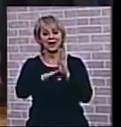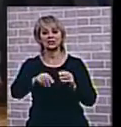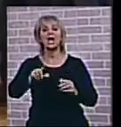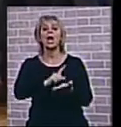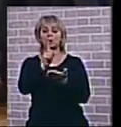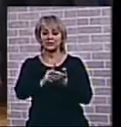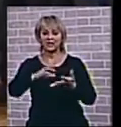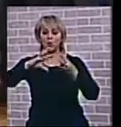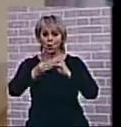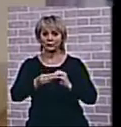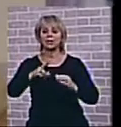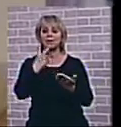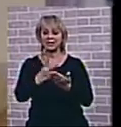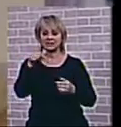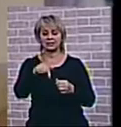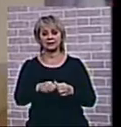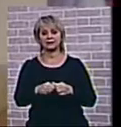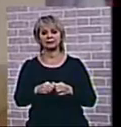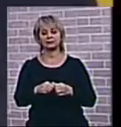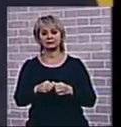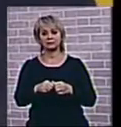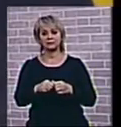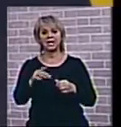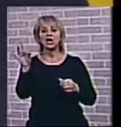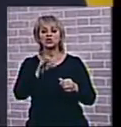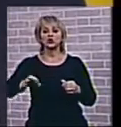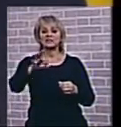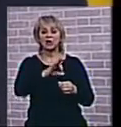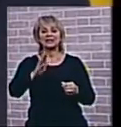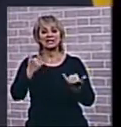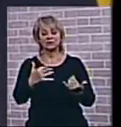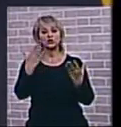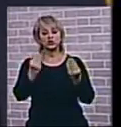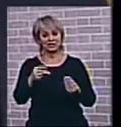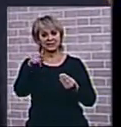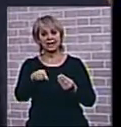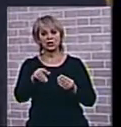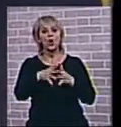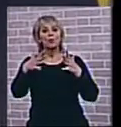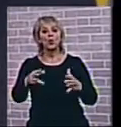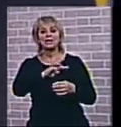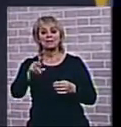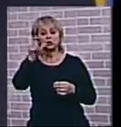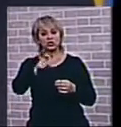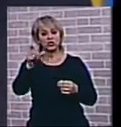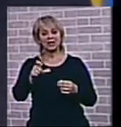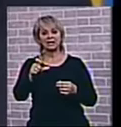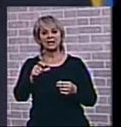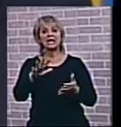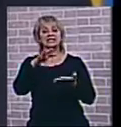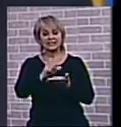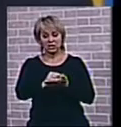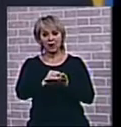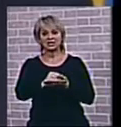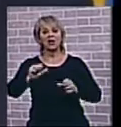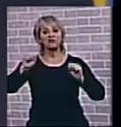– обязательной, общей и показательной. В Ростовской области на сегодняшний день более 1 миллиона человек